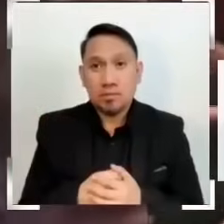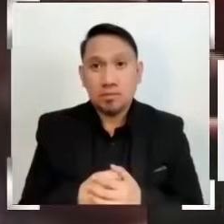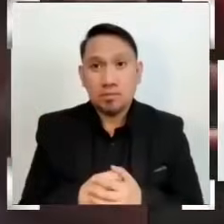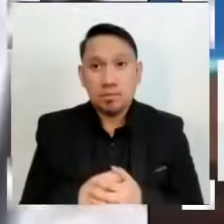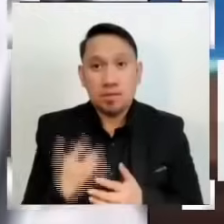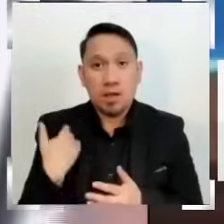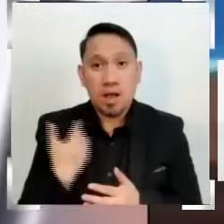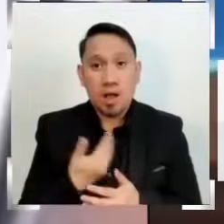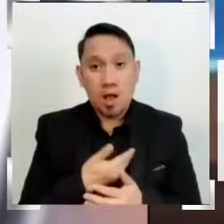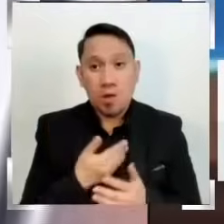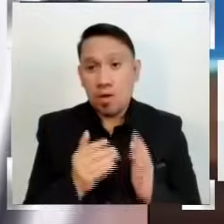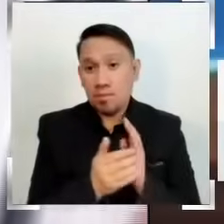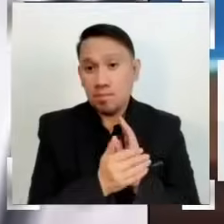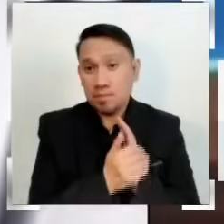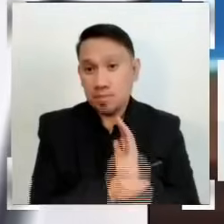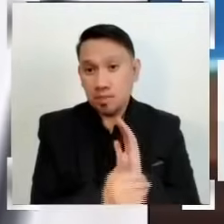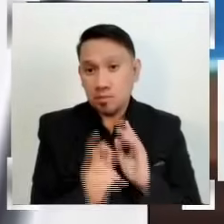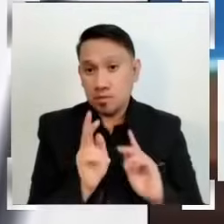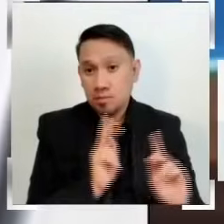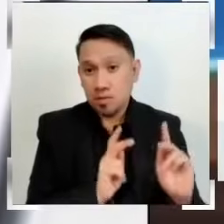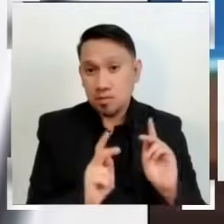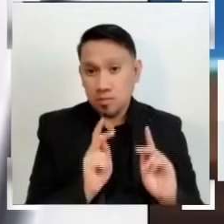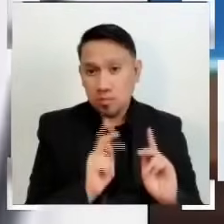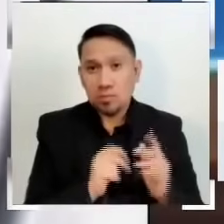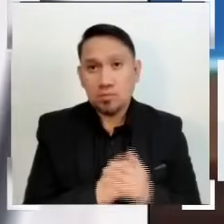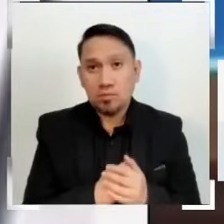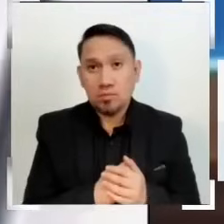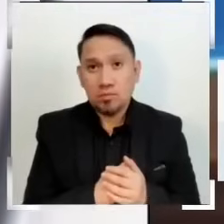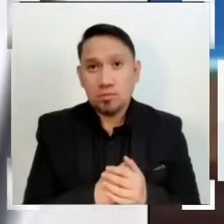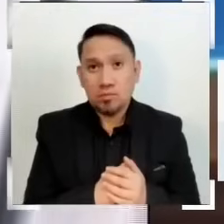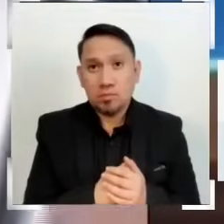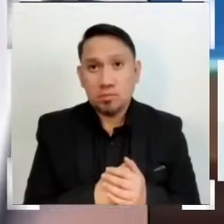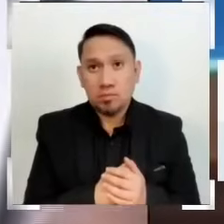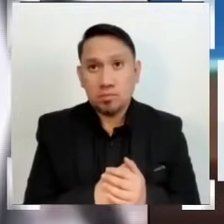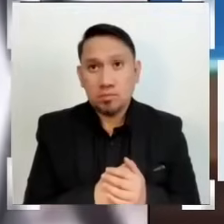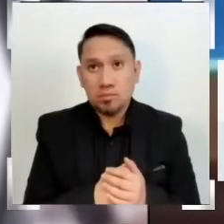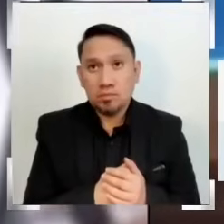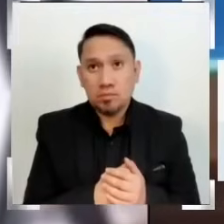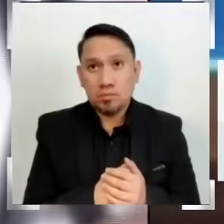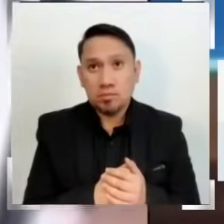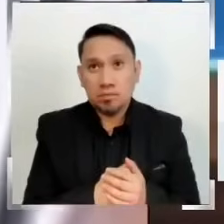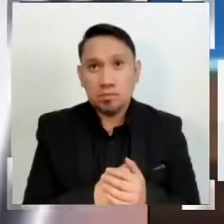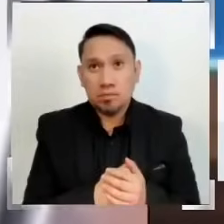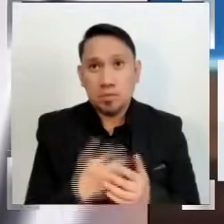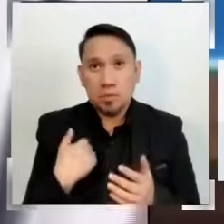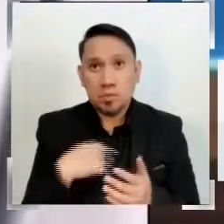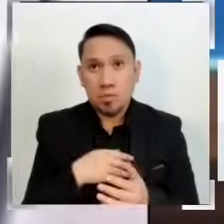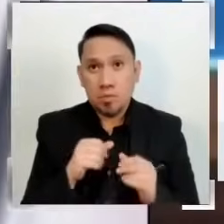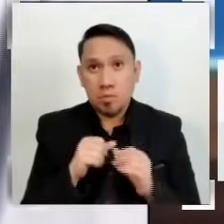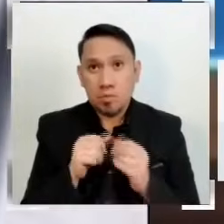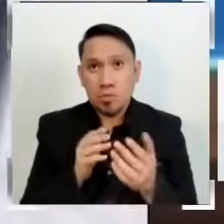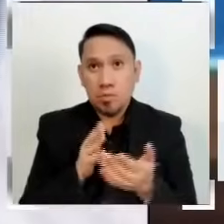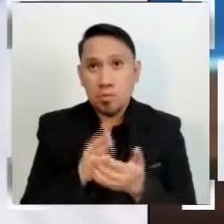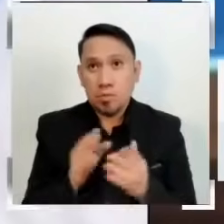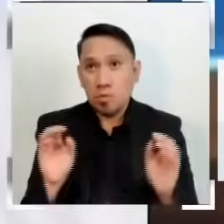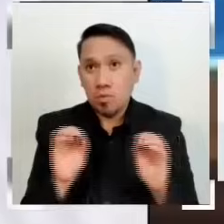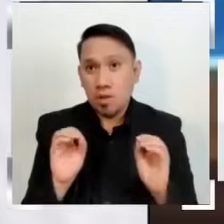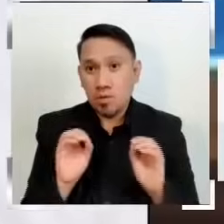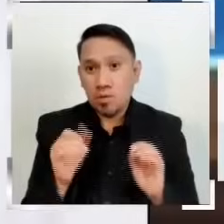tao ay nararating natin kung saan tayo nahandoon ngayon. Walang ibang dahilan